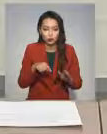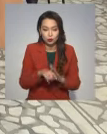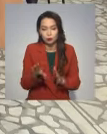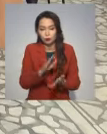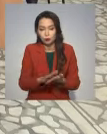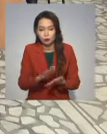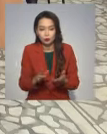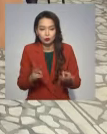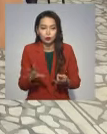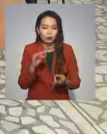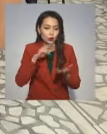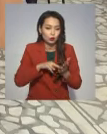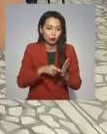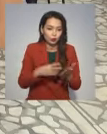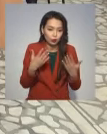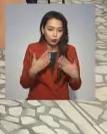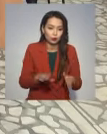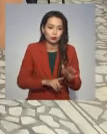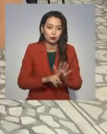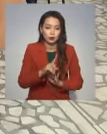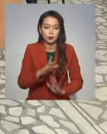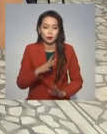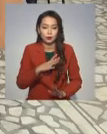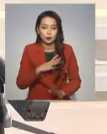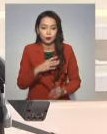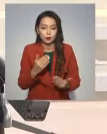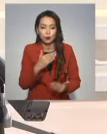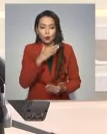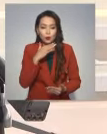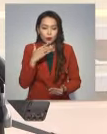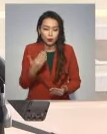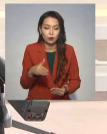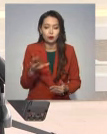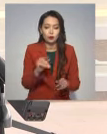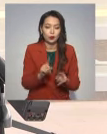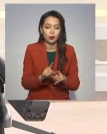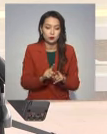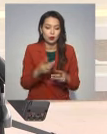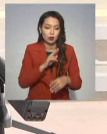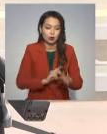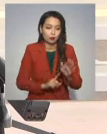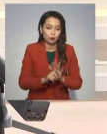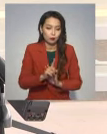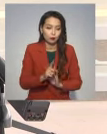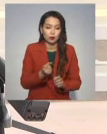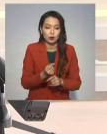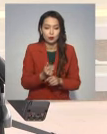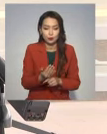бекіттік. 150-ге жуық табылған ақаулардың көбісі жойылды. Бүгінгі күнге